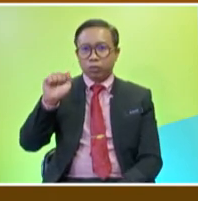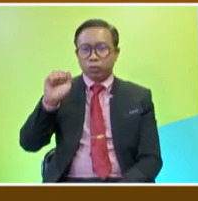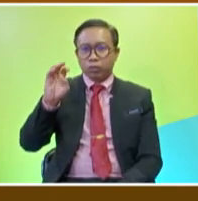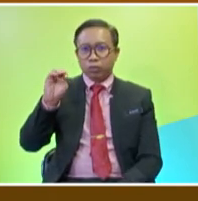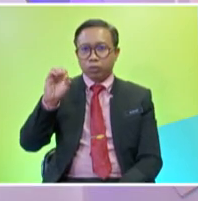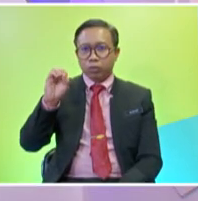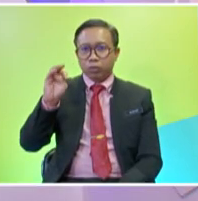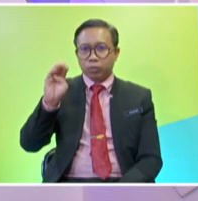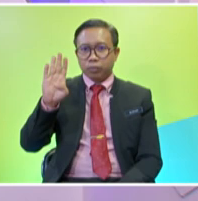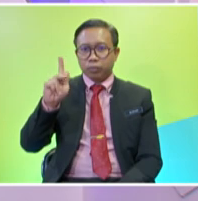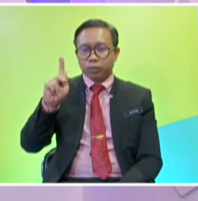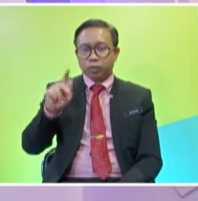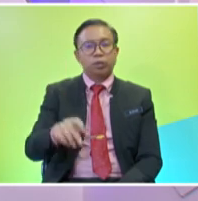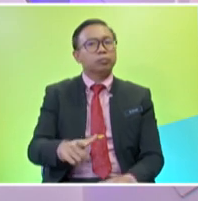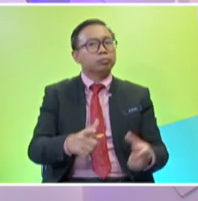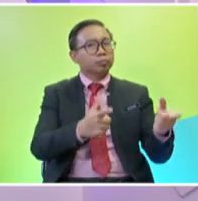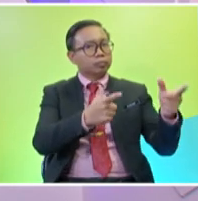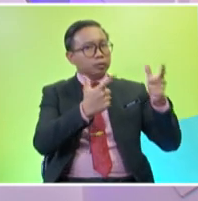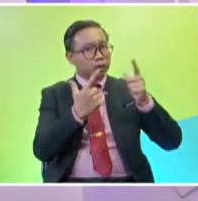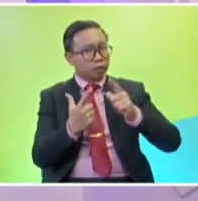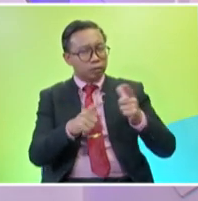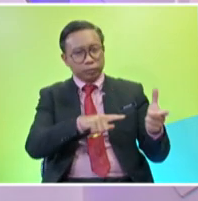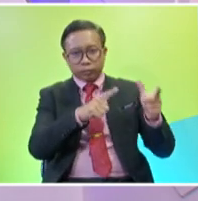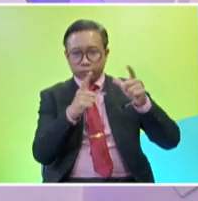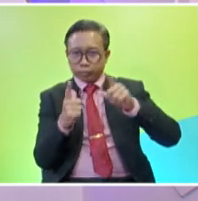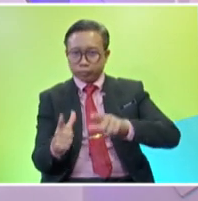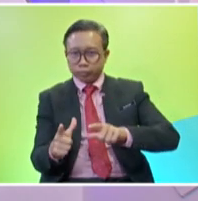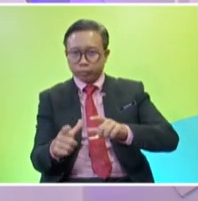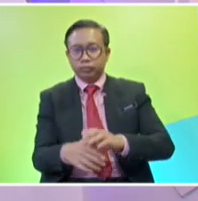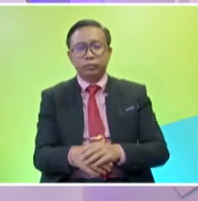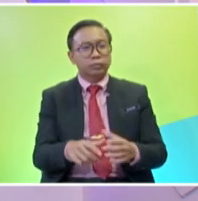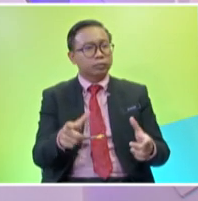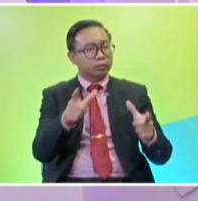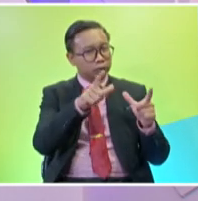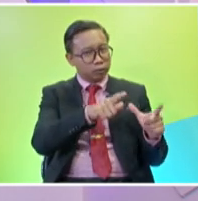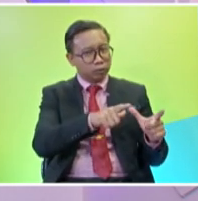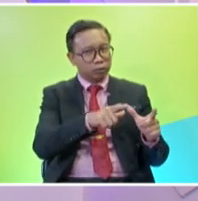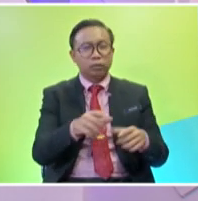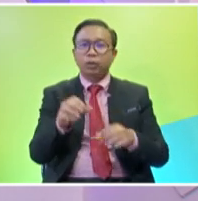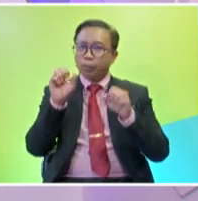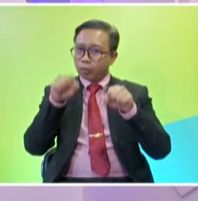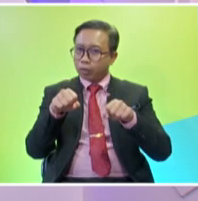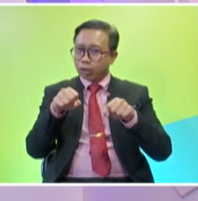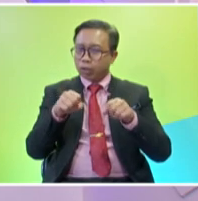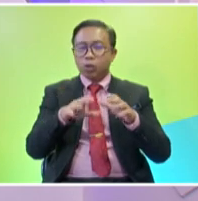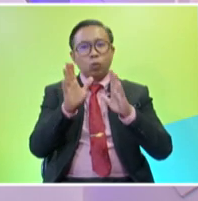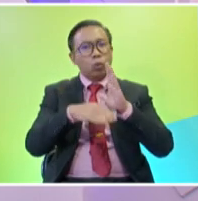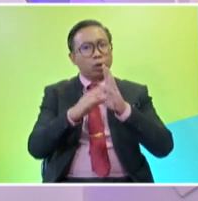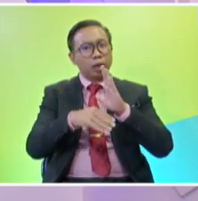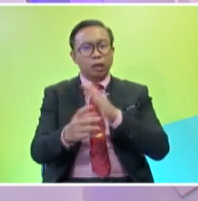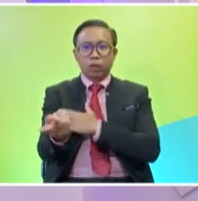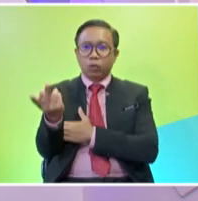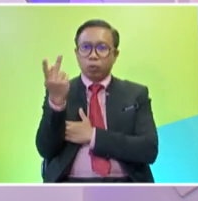berlaku jadi sekiranya kita tak ada pokok bakau secara semula jadinya pokok bakau ini dapat mengurangkan kekuatan